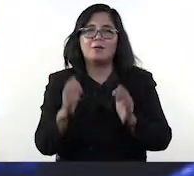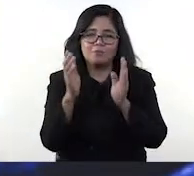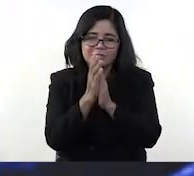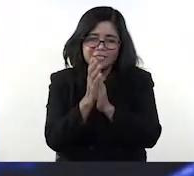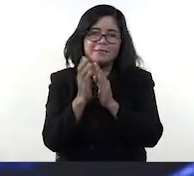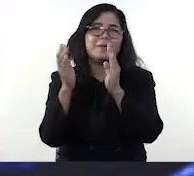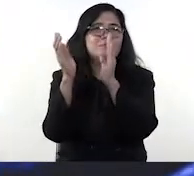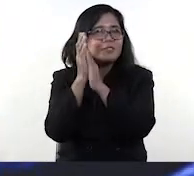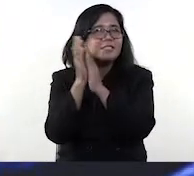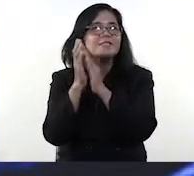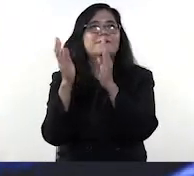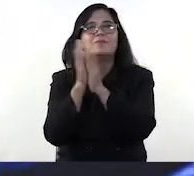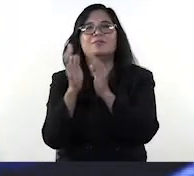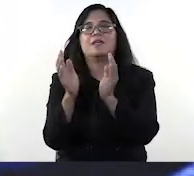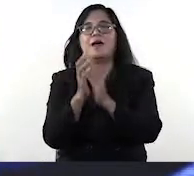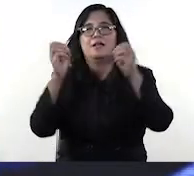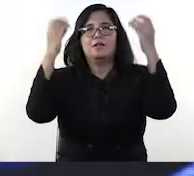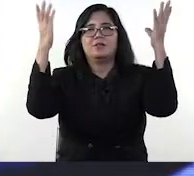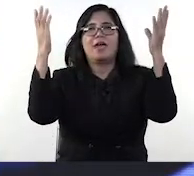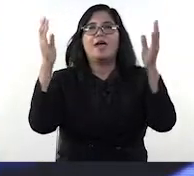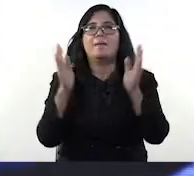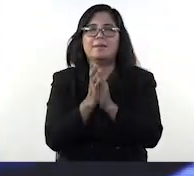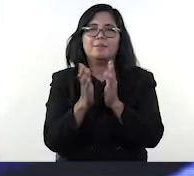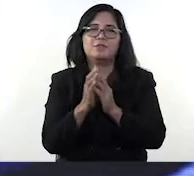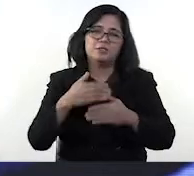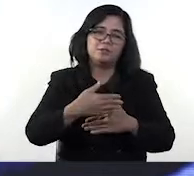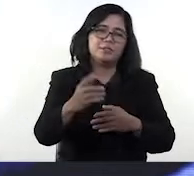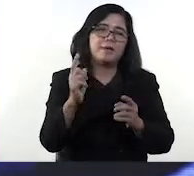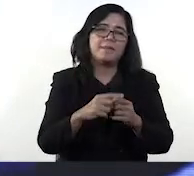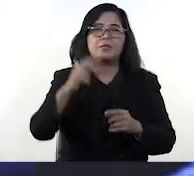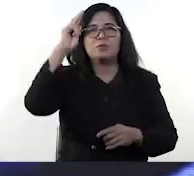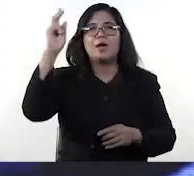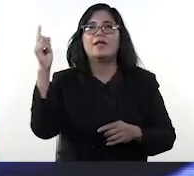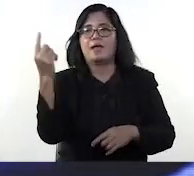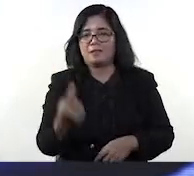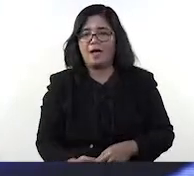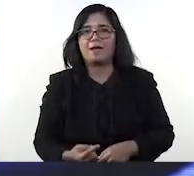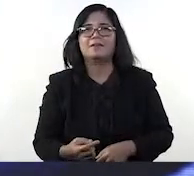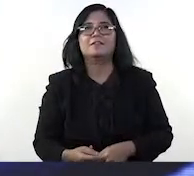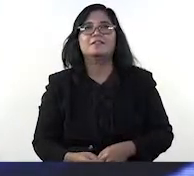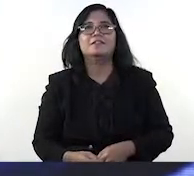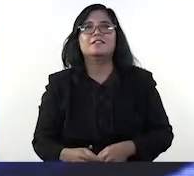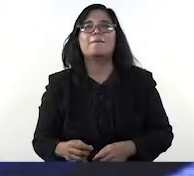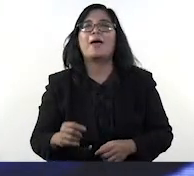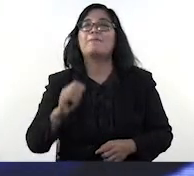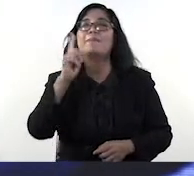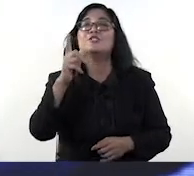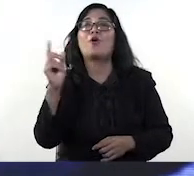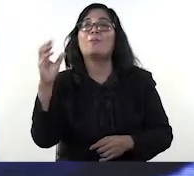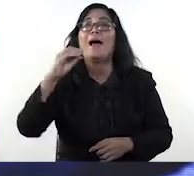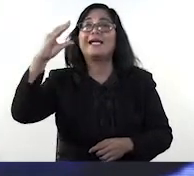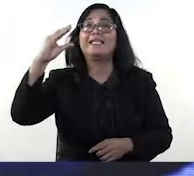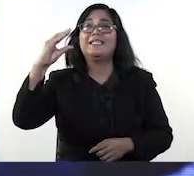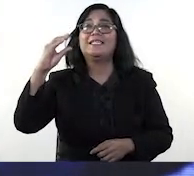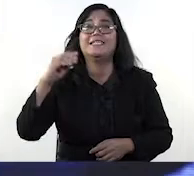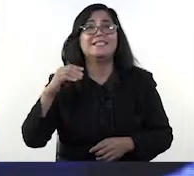datang memuji memuji memuji Haleluya memuji terus sampai Tuhan datang sampai besok pagi nggak